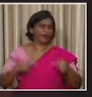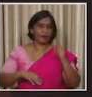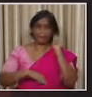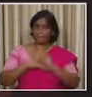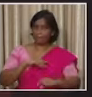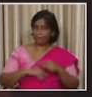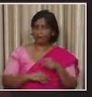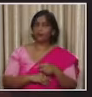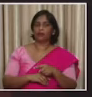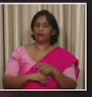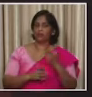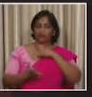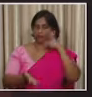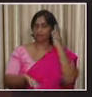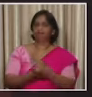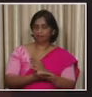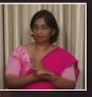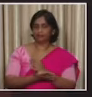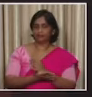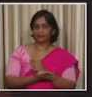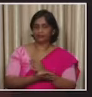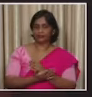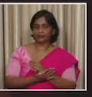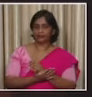කුමන්ත්‍රණය ඔබ වහා නතර කරන්න.